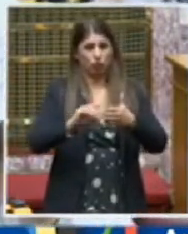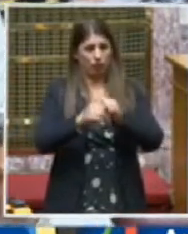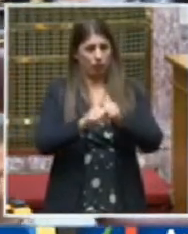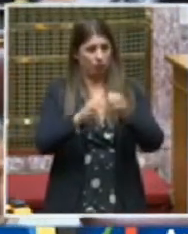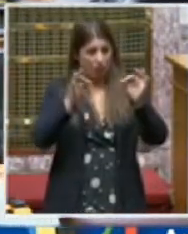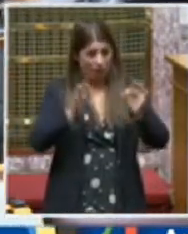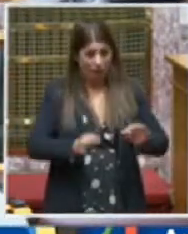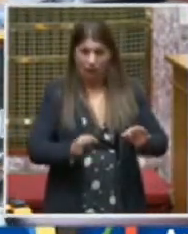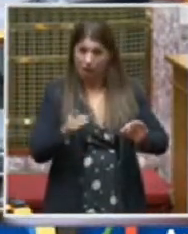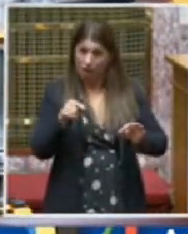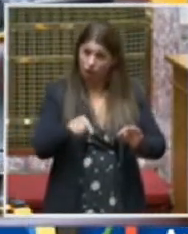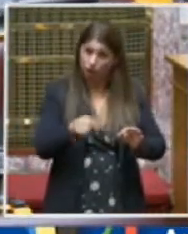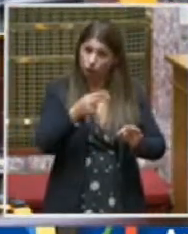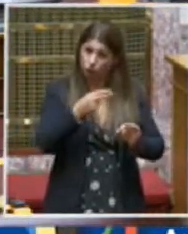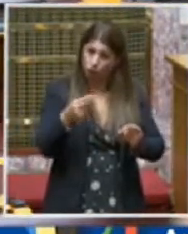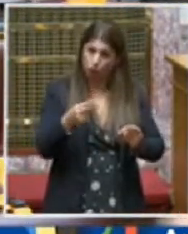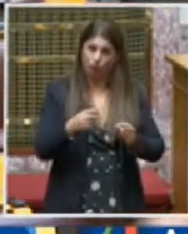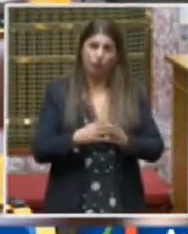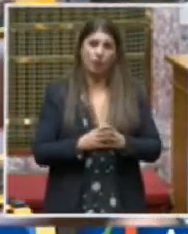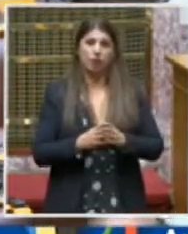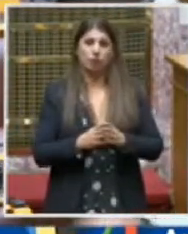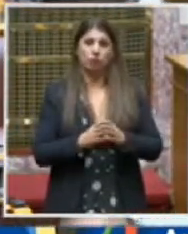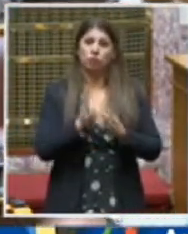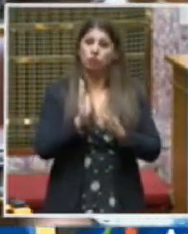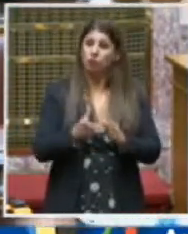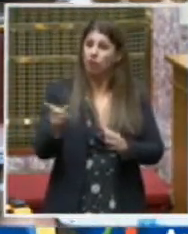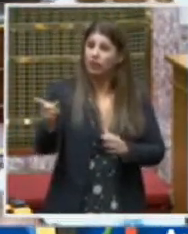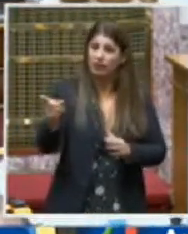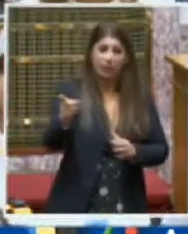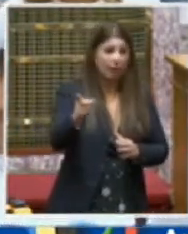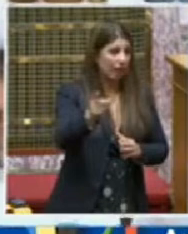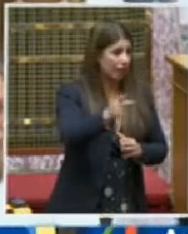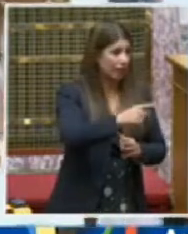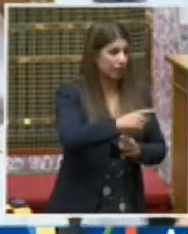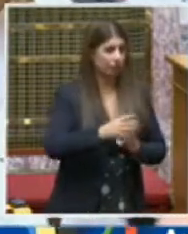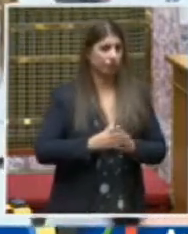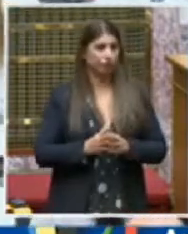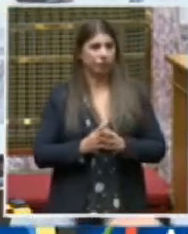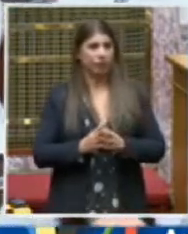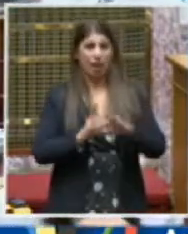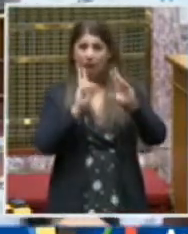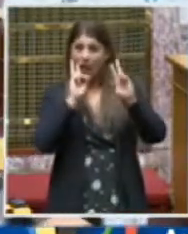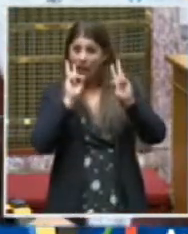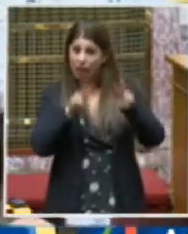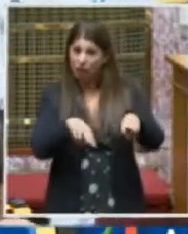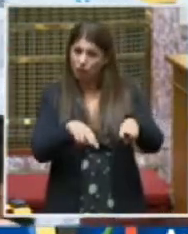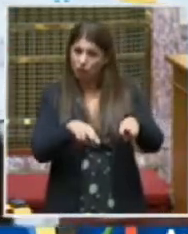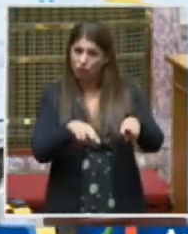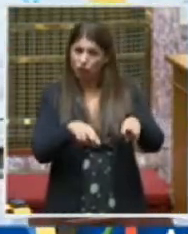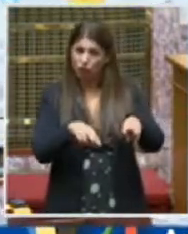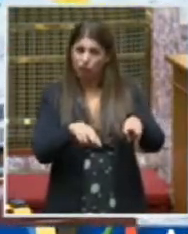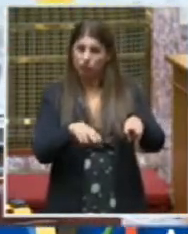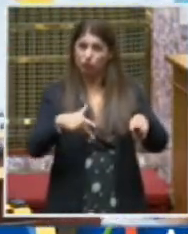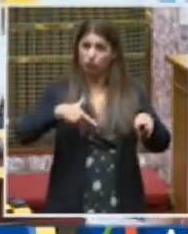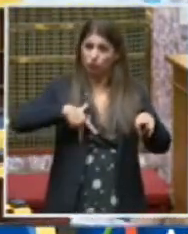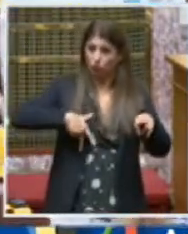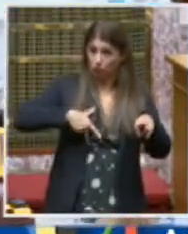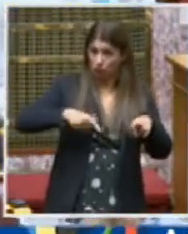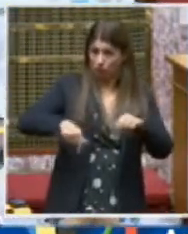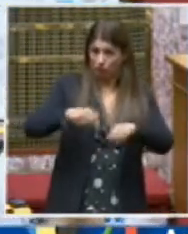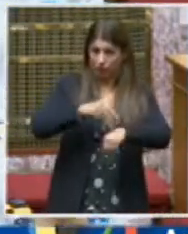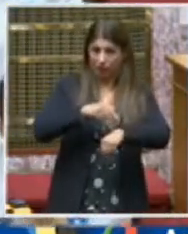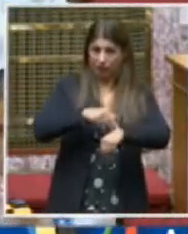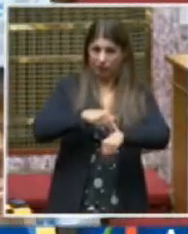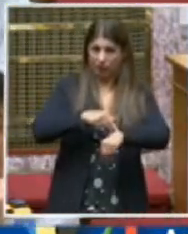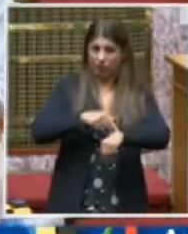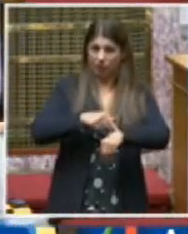ακριβώς εκεί θα μπορέσετε κι εσείς την αναγνώριση που η πολιτεία αυτή τη στιγμή